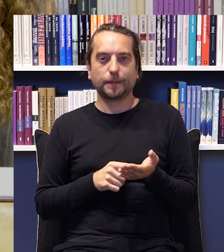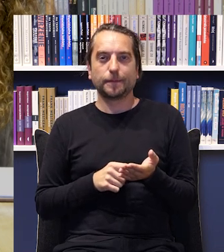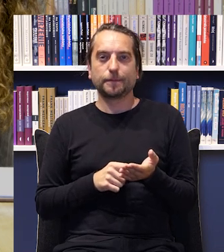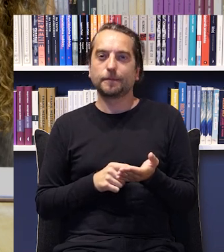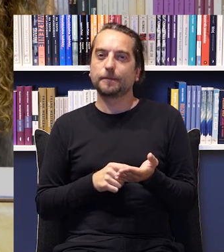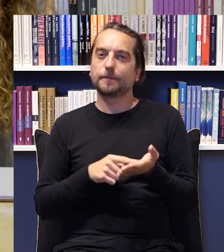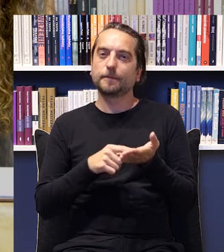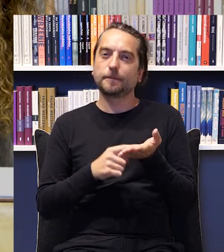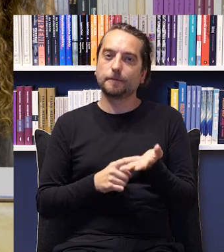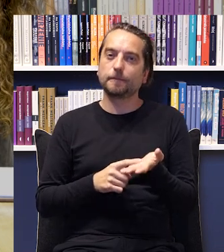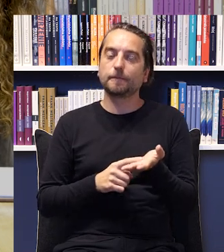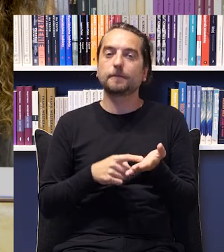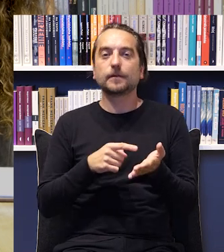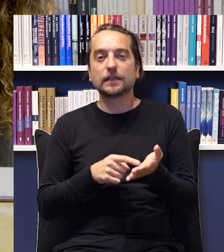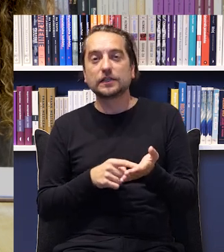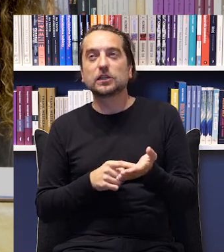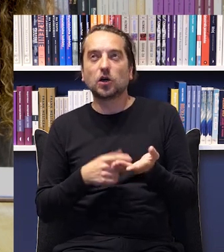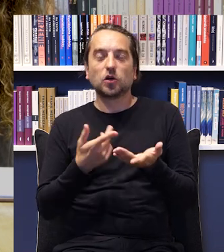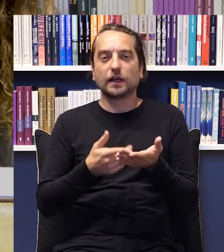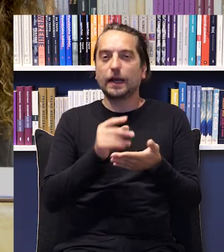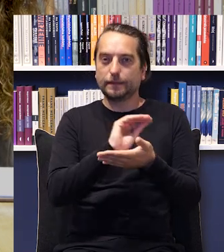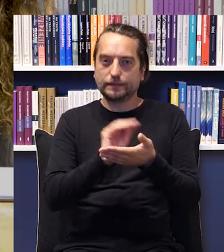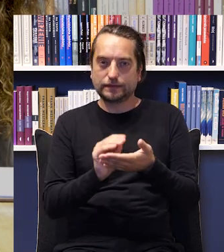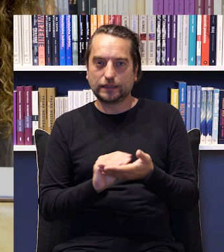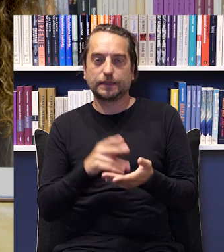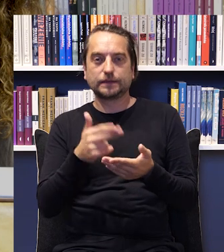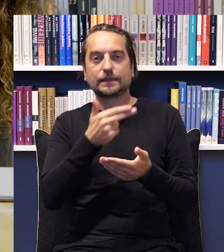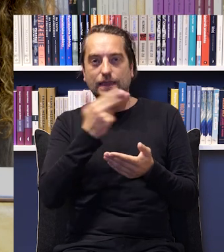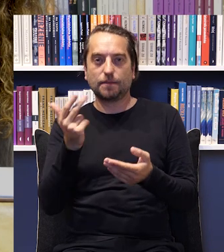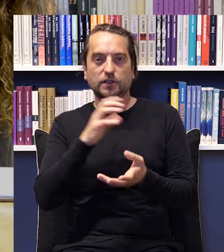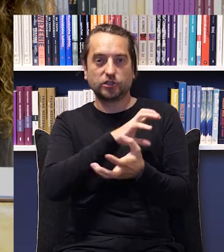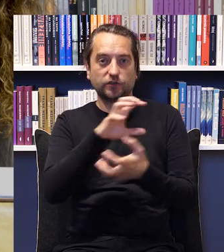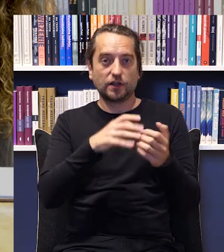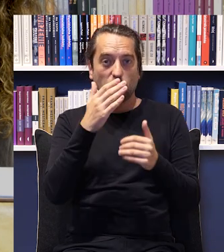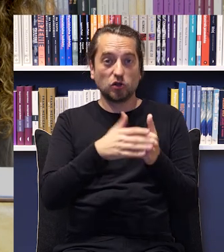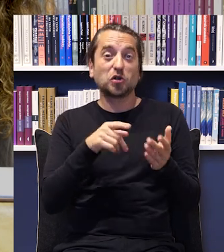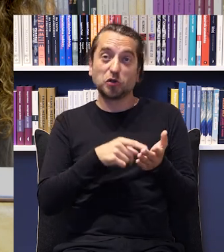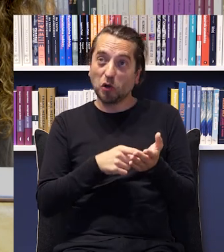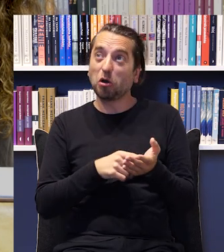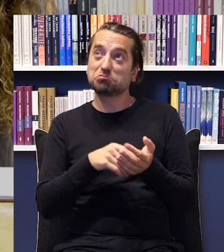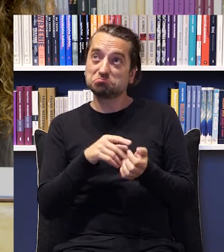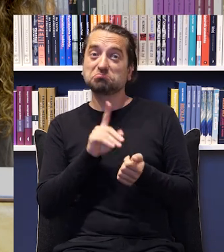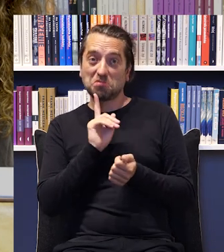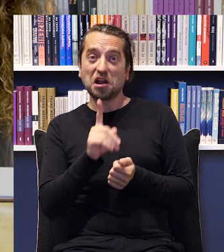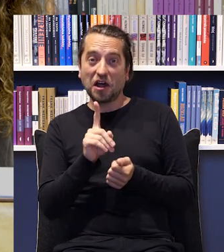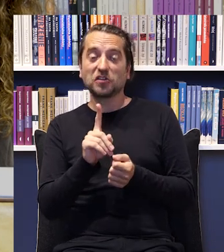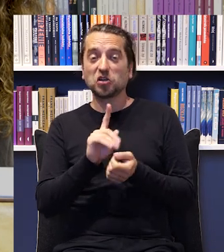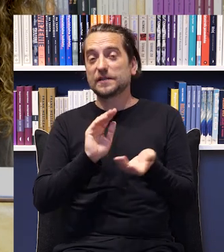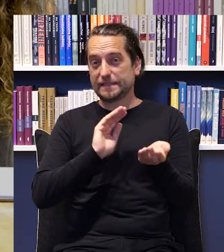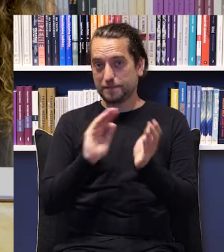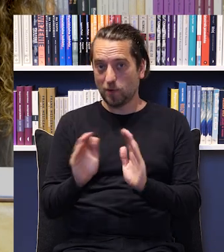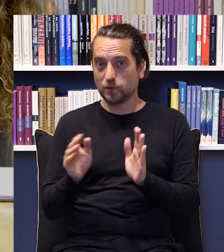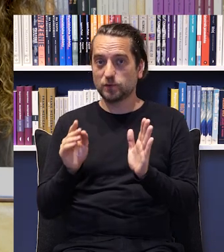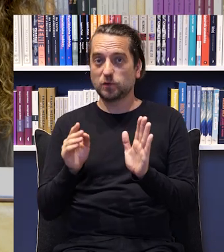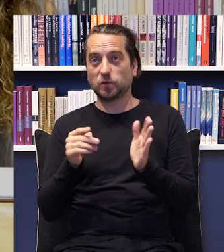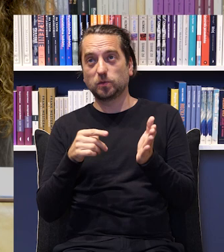te różnego rodzaju narracje apokaliptyczne, że to jest sposób jakiegoś właśnie,